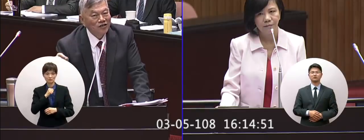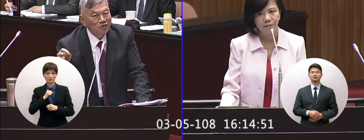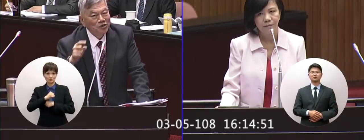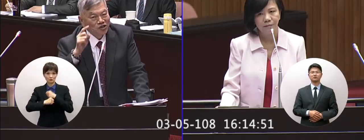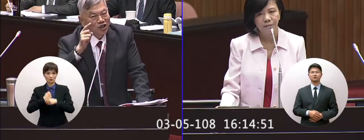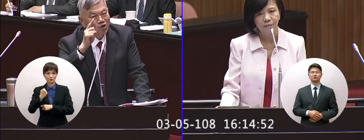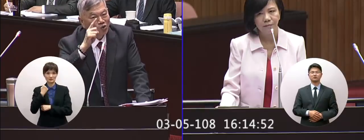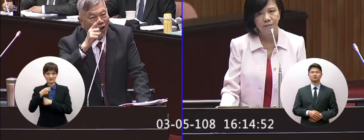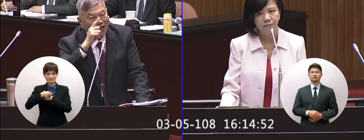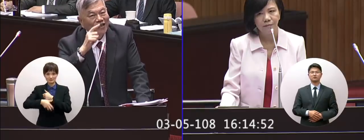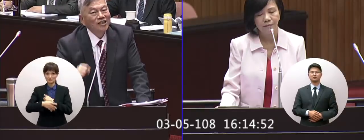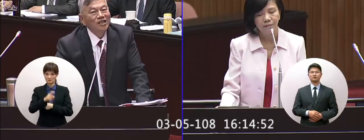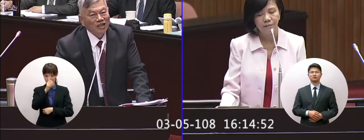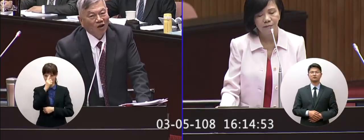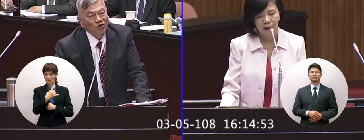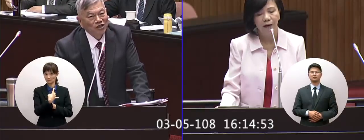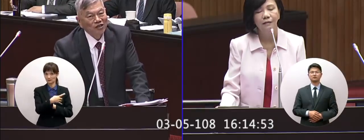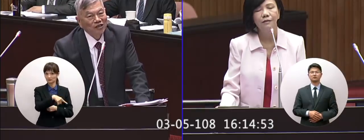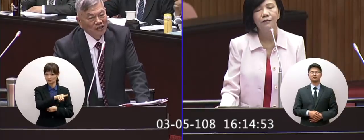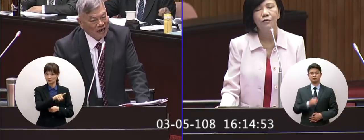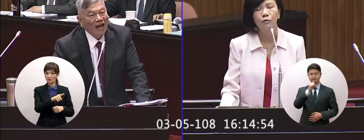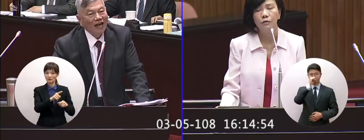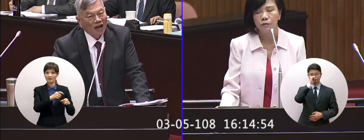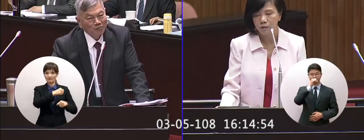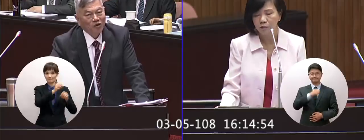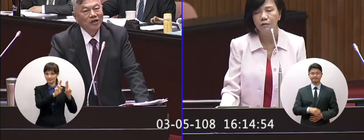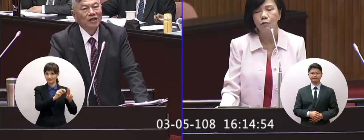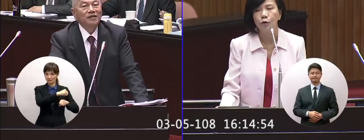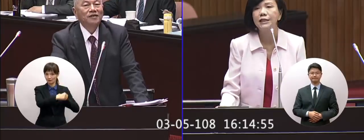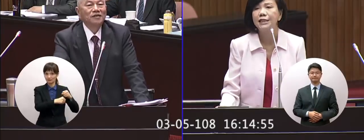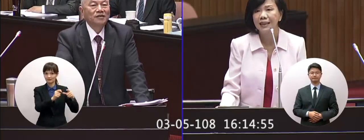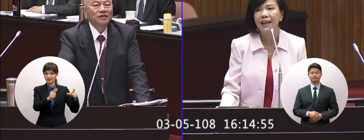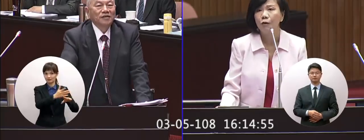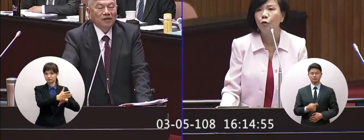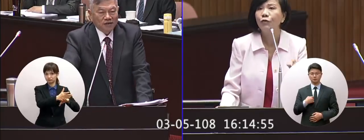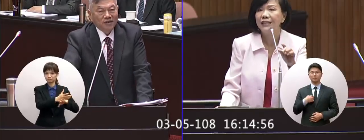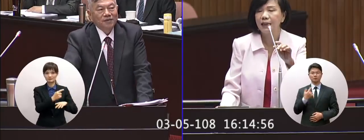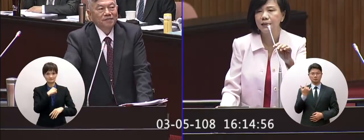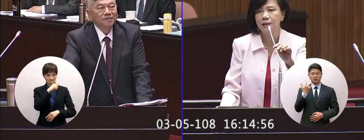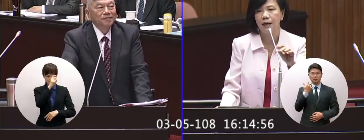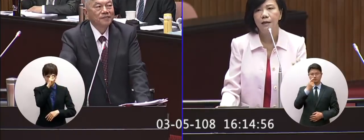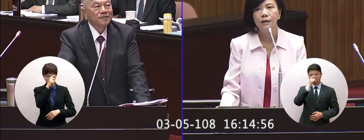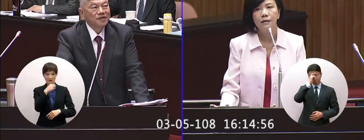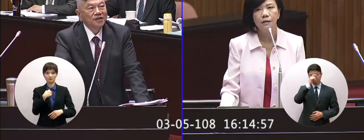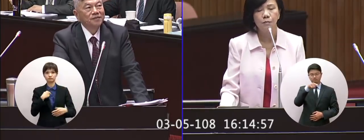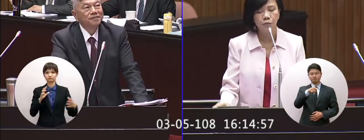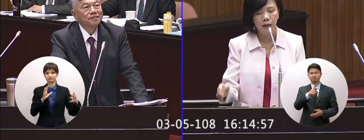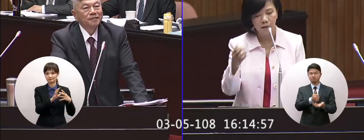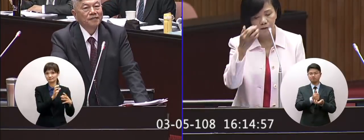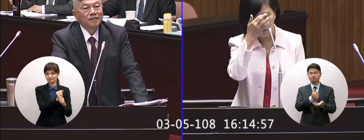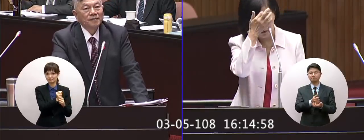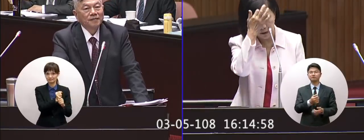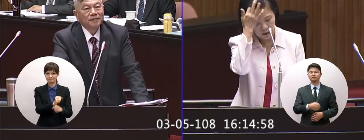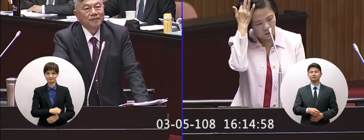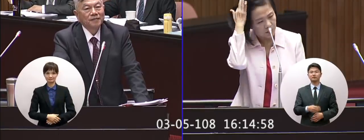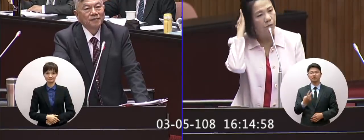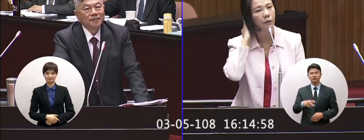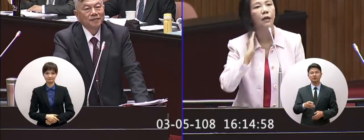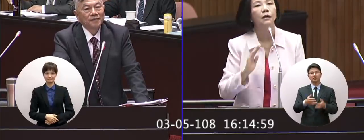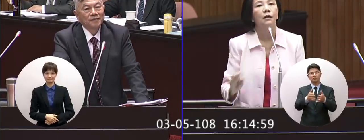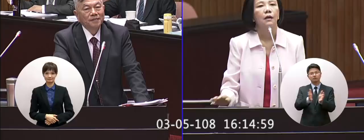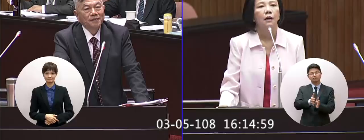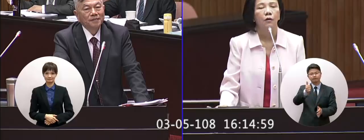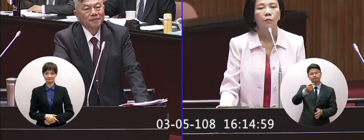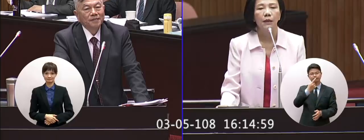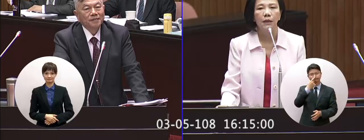巴，日本一间大间的汽车公司在甲咱合作。 我期待了，我非常期待。但是部长，我其实我